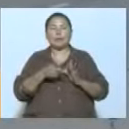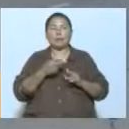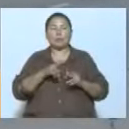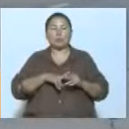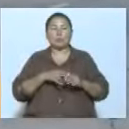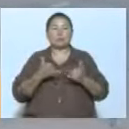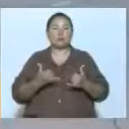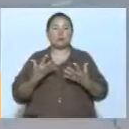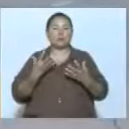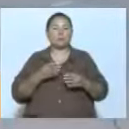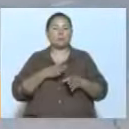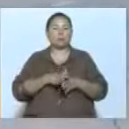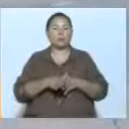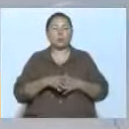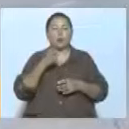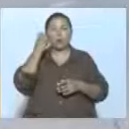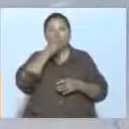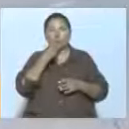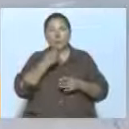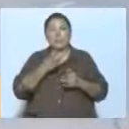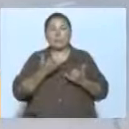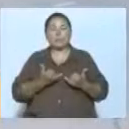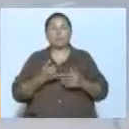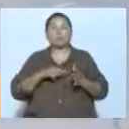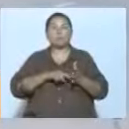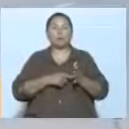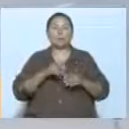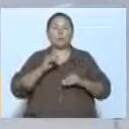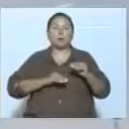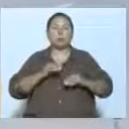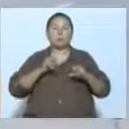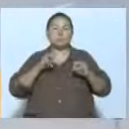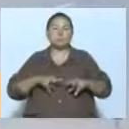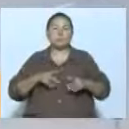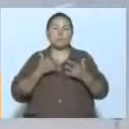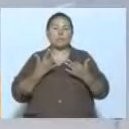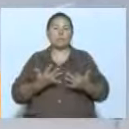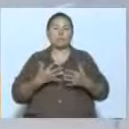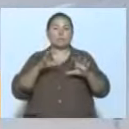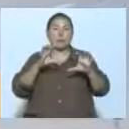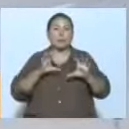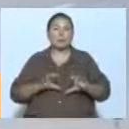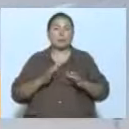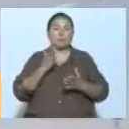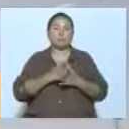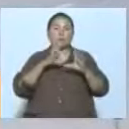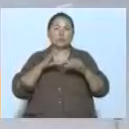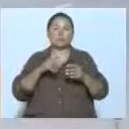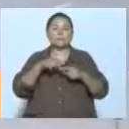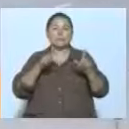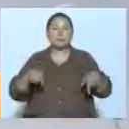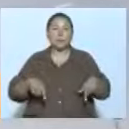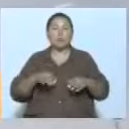которых на сегодняшний день заполнены отходами. В свое время данный пункт был оборудован в соответствии с требованиями законодательства. Имеются сертификаты